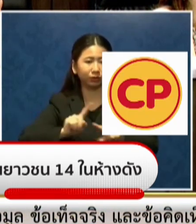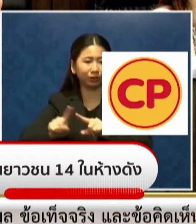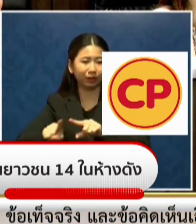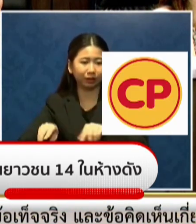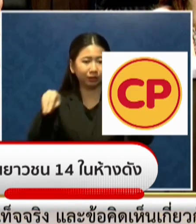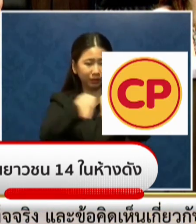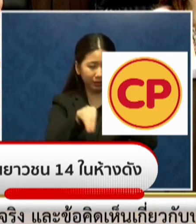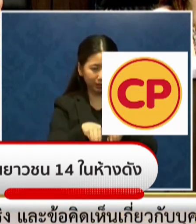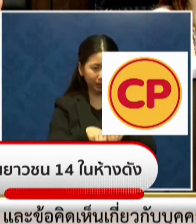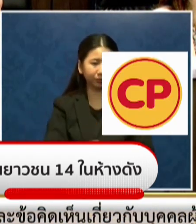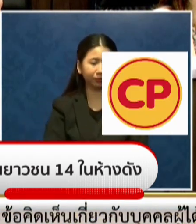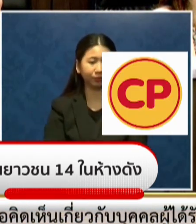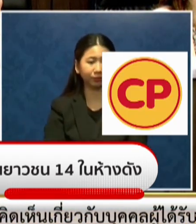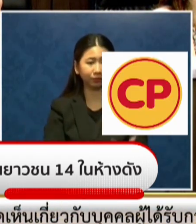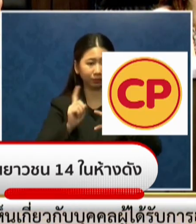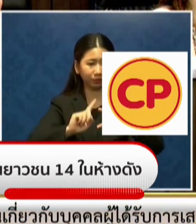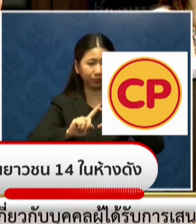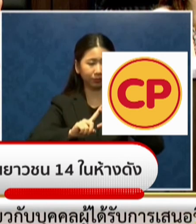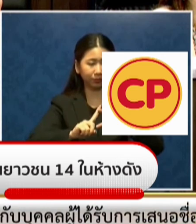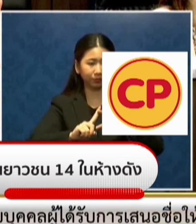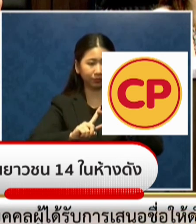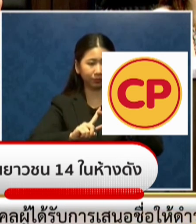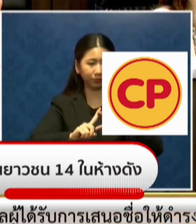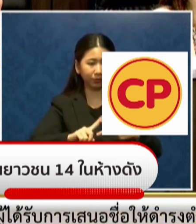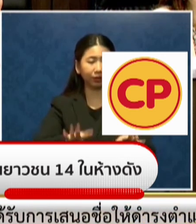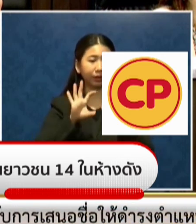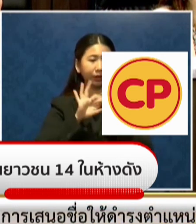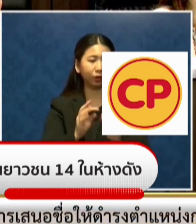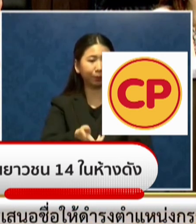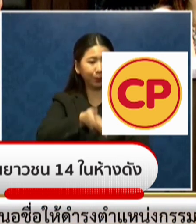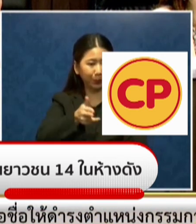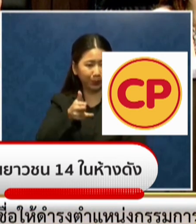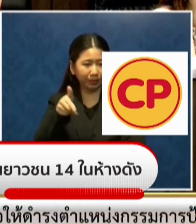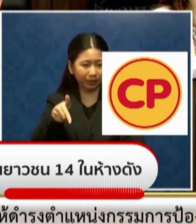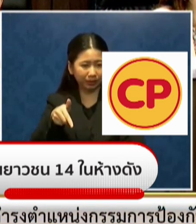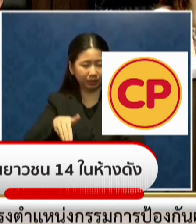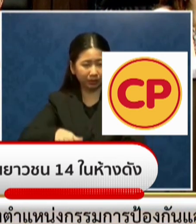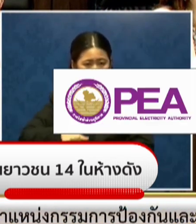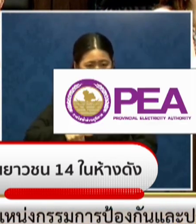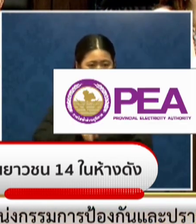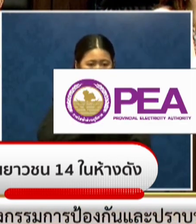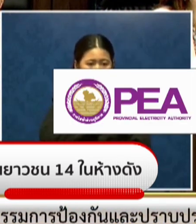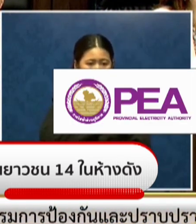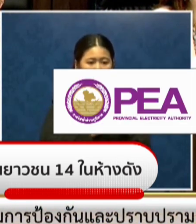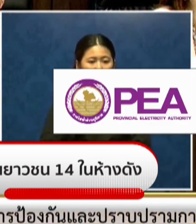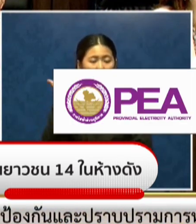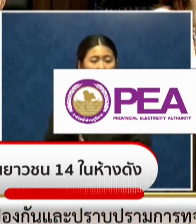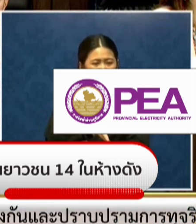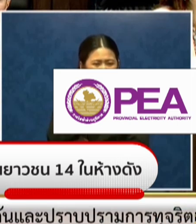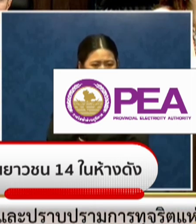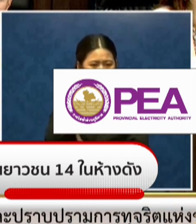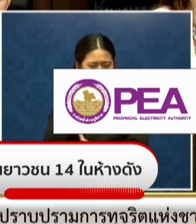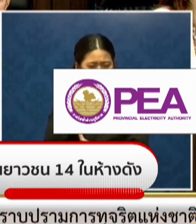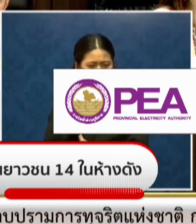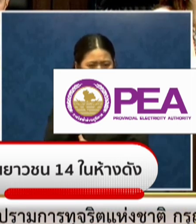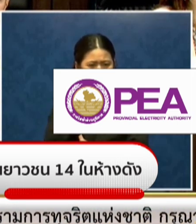แบบนี้บอกว่าระบบเรื่องของการแจ้งเตือนภัยที่ในพื้นที่เนี่ยไม่ได้รับการแจ้งเตือนผ่าน SMSจากหน่วยงานรัฐต้องอาศัยการแจ้งเตือน